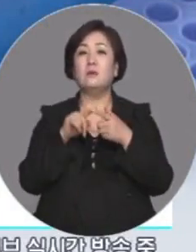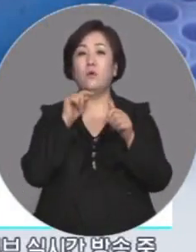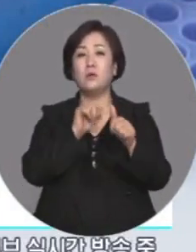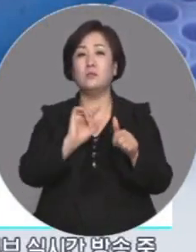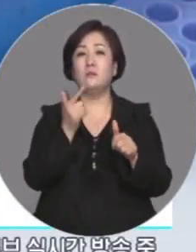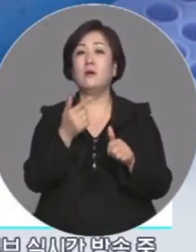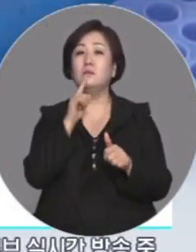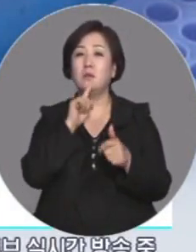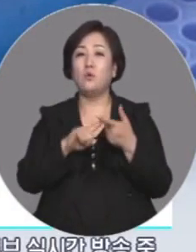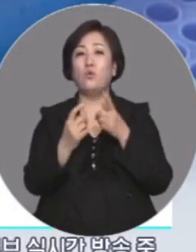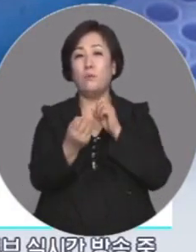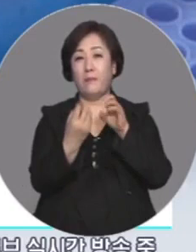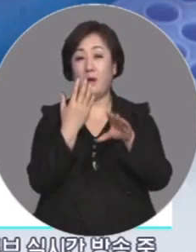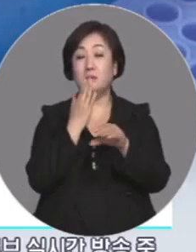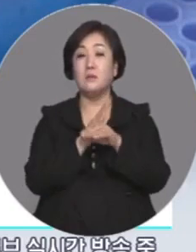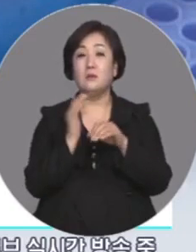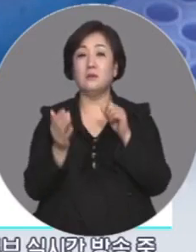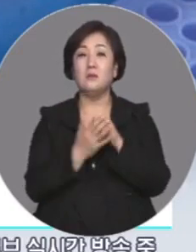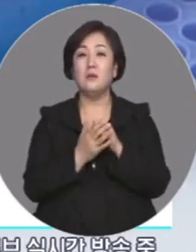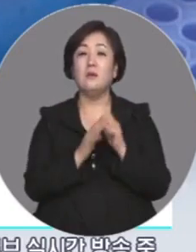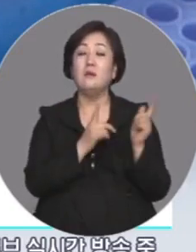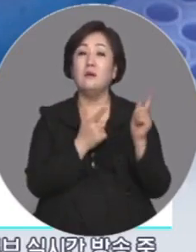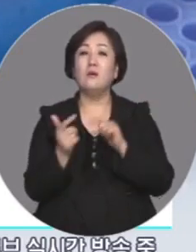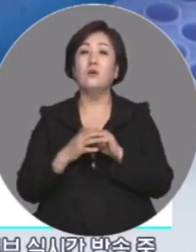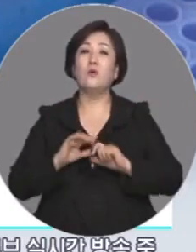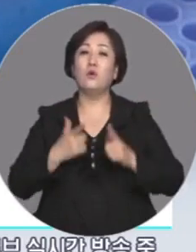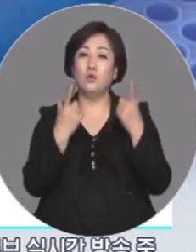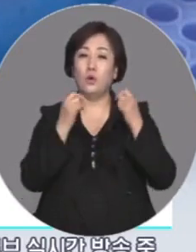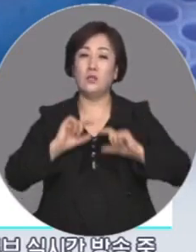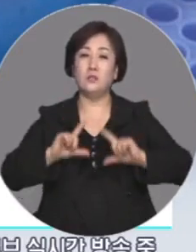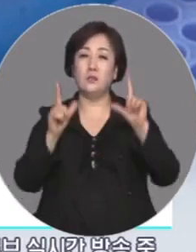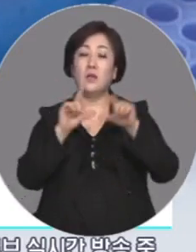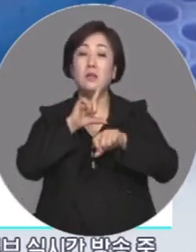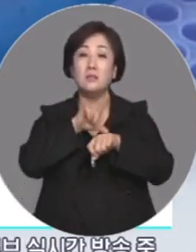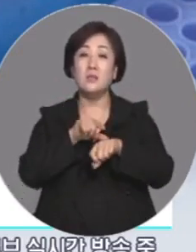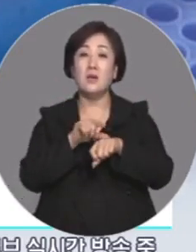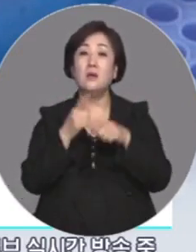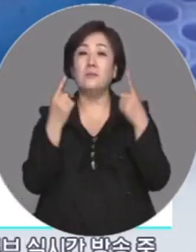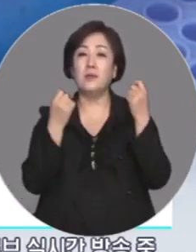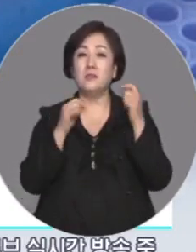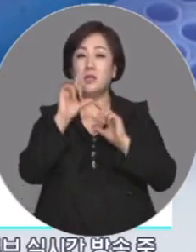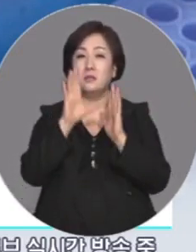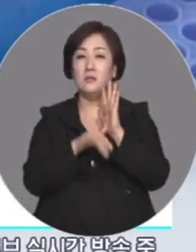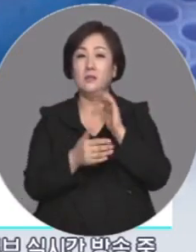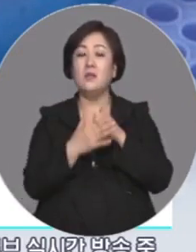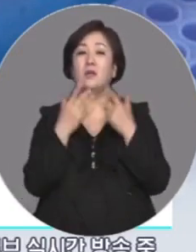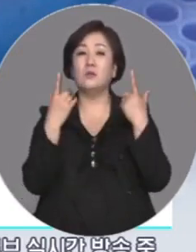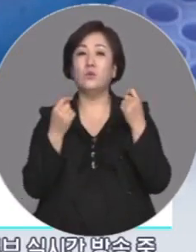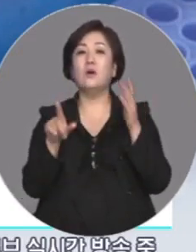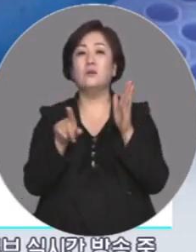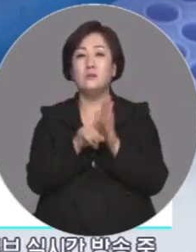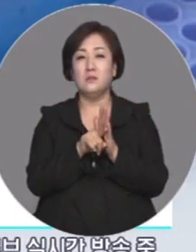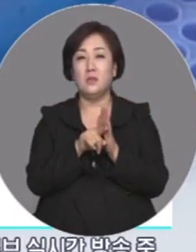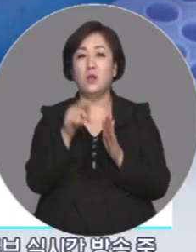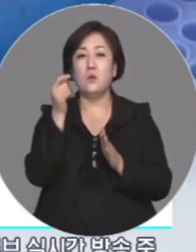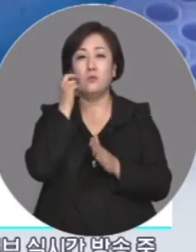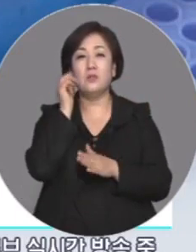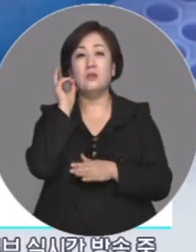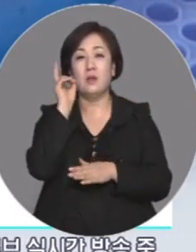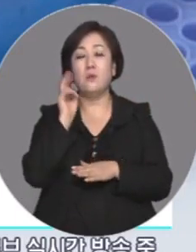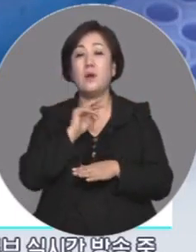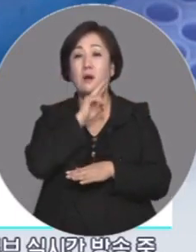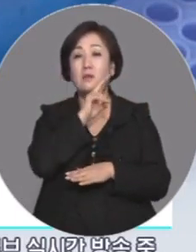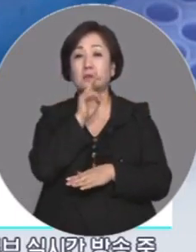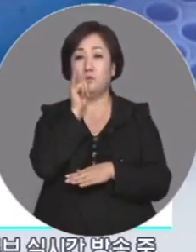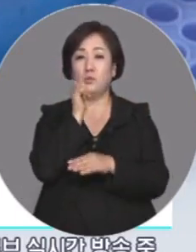뒤바뀌는 사례가 잇따르고 있습니다. 같은 날 비슷한 시간대에 검사한 경우여서 검사 신뢰도에 의문이